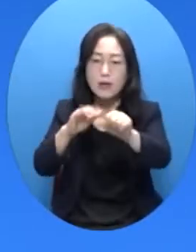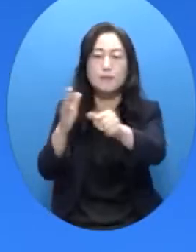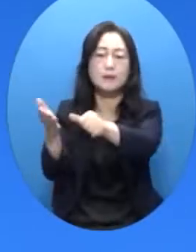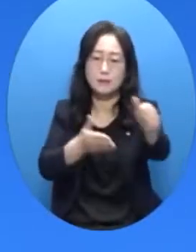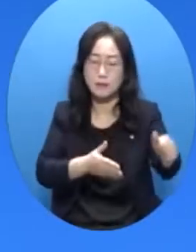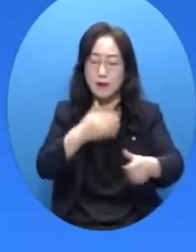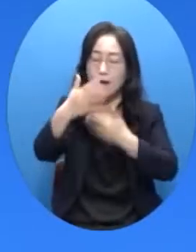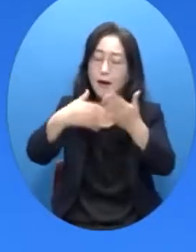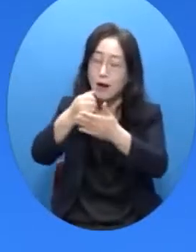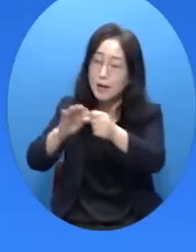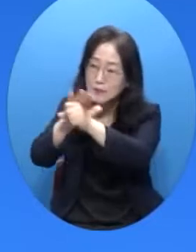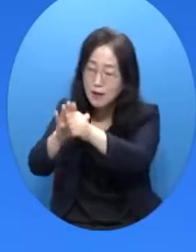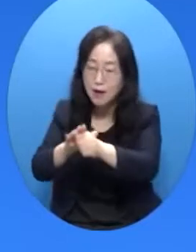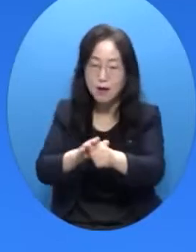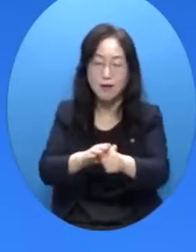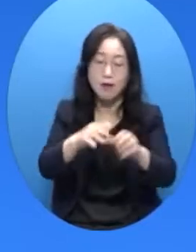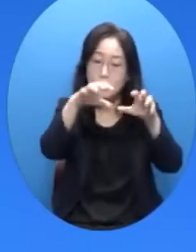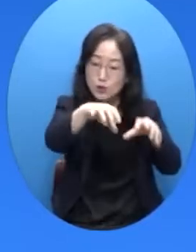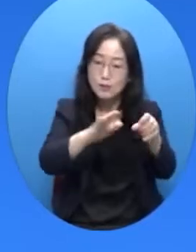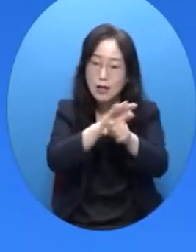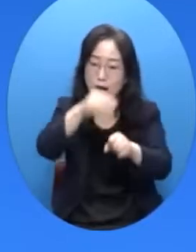우리 모두에게 좋은 일이 일어납니다.